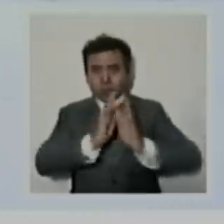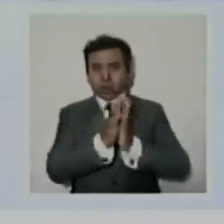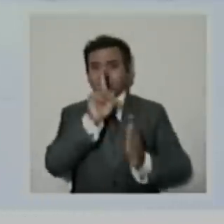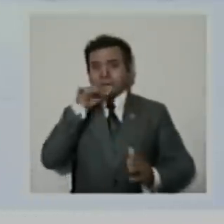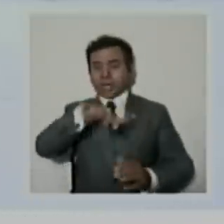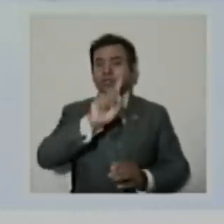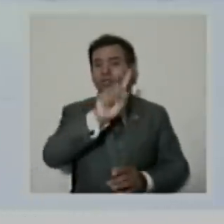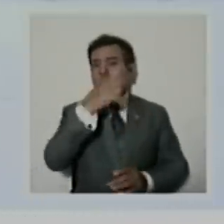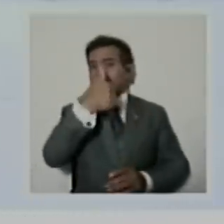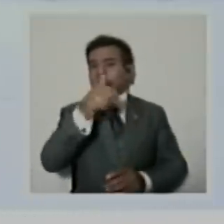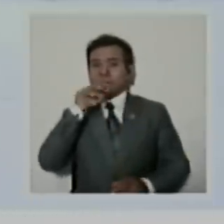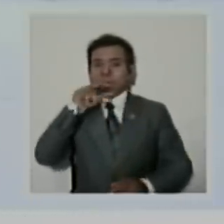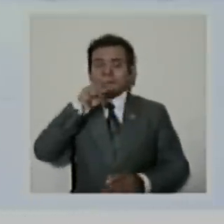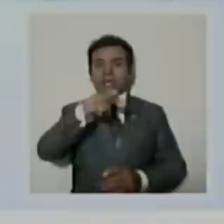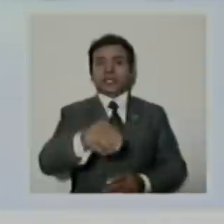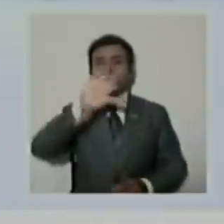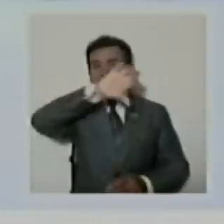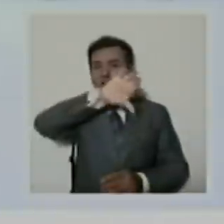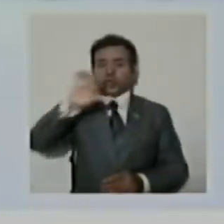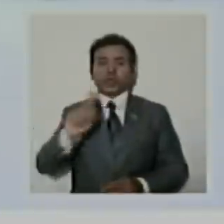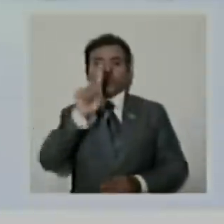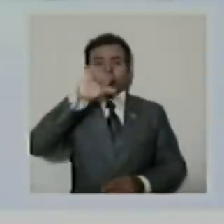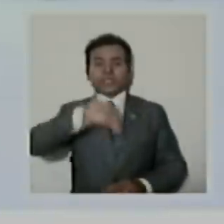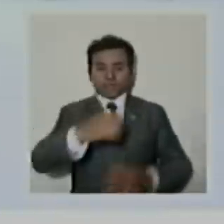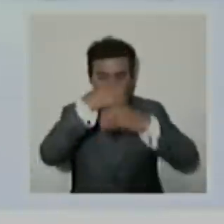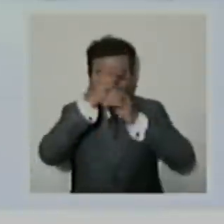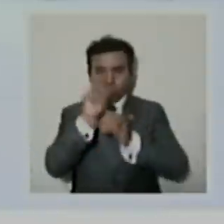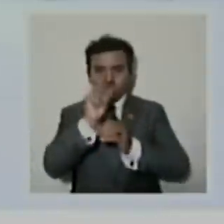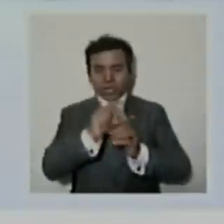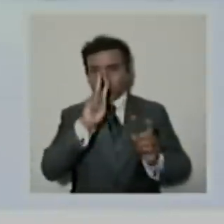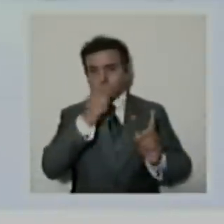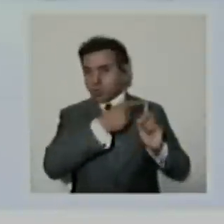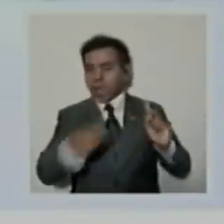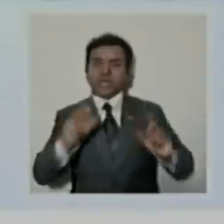এ পর্যন্ত পরীক্ষা করেছি, PCR ল্যাবের মাধ্যমে পরীক্ষা করেছি